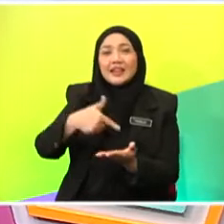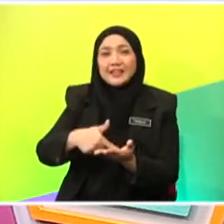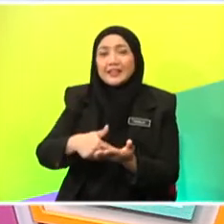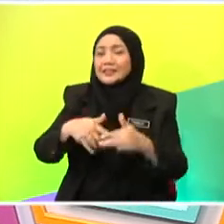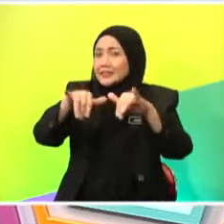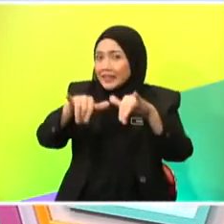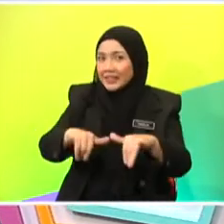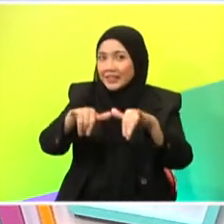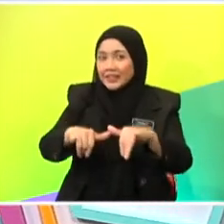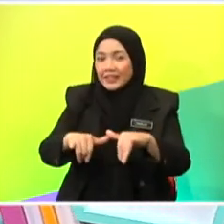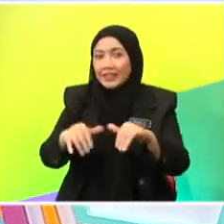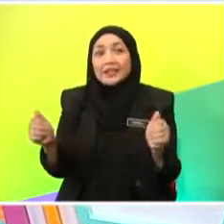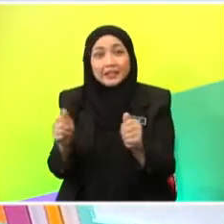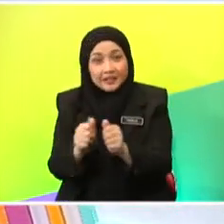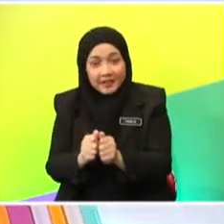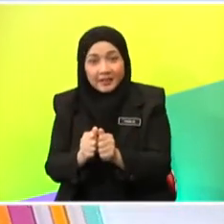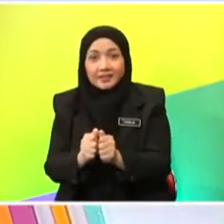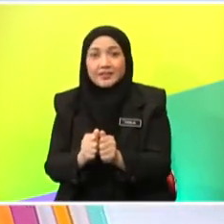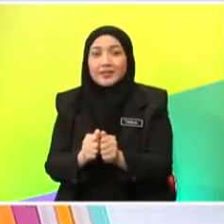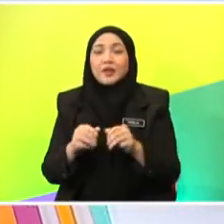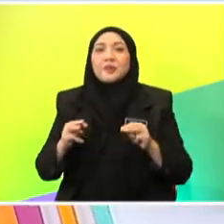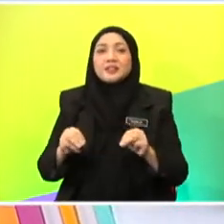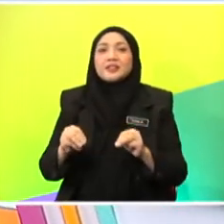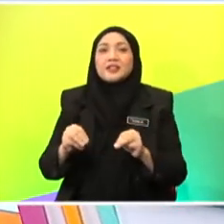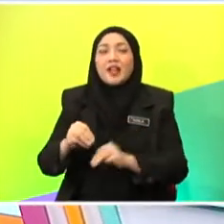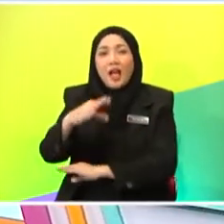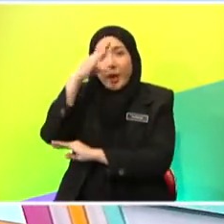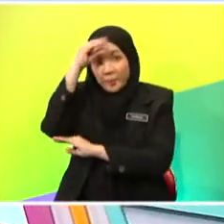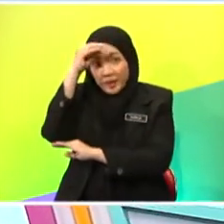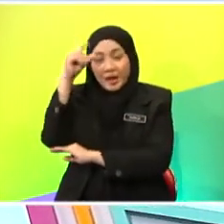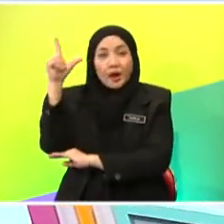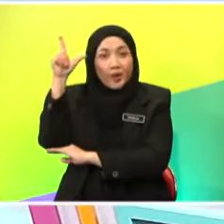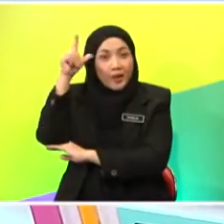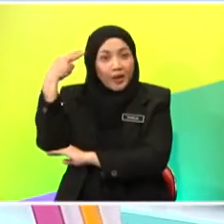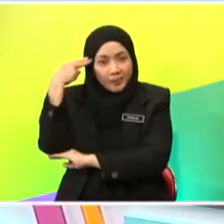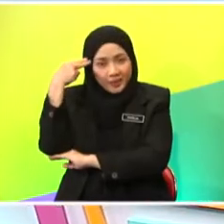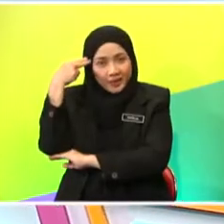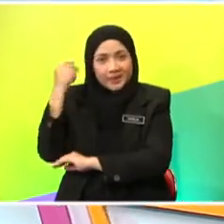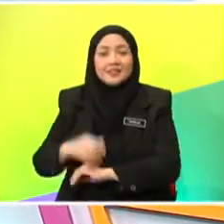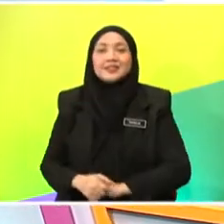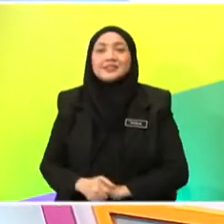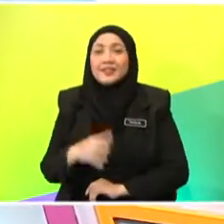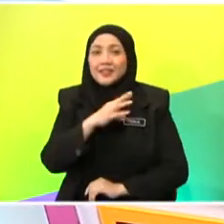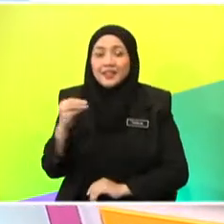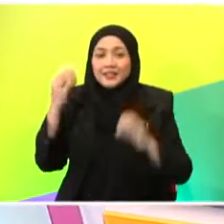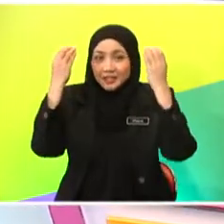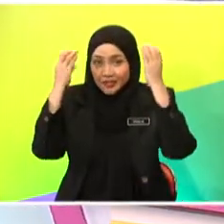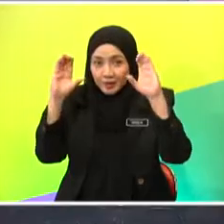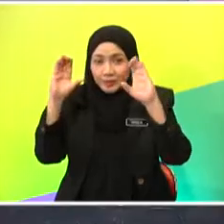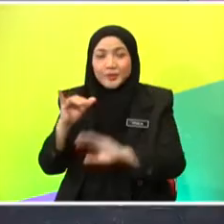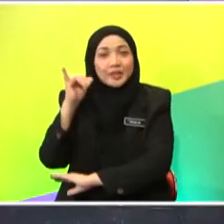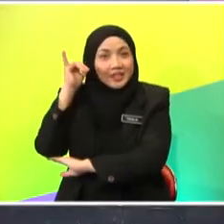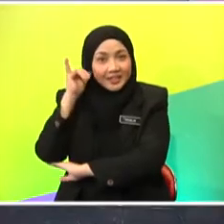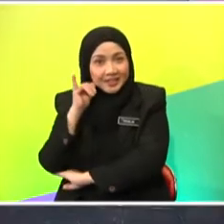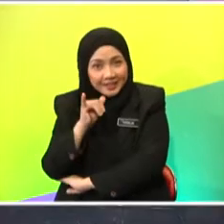Didik TV cpm masih lagi bersama dengan saya Luqman Hakim Dan juga cego rosyani